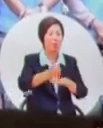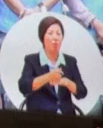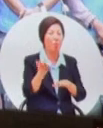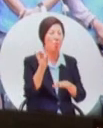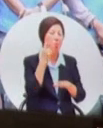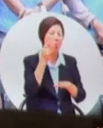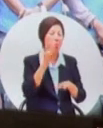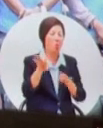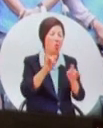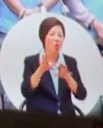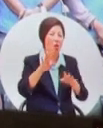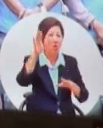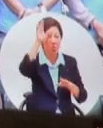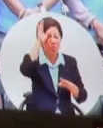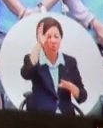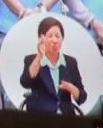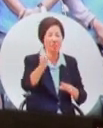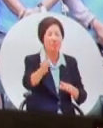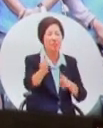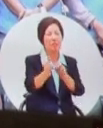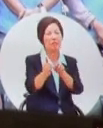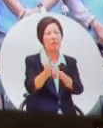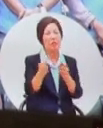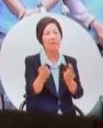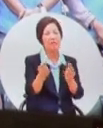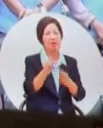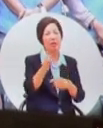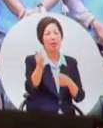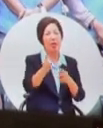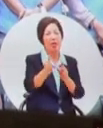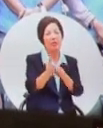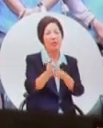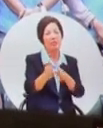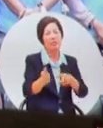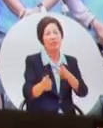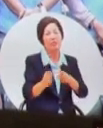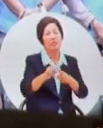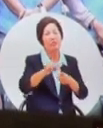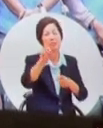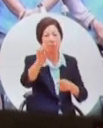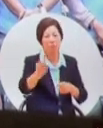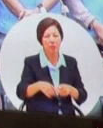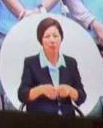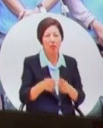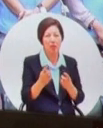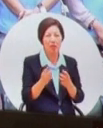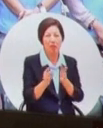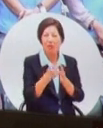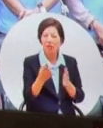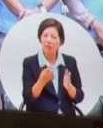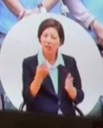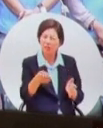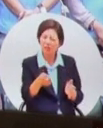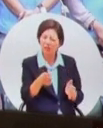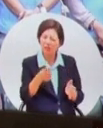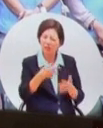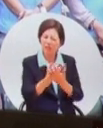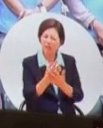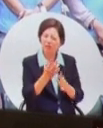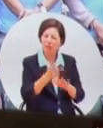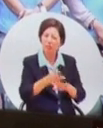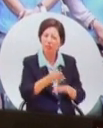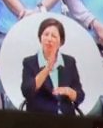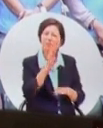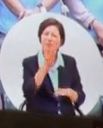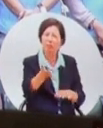说苏珊娜的头就像男生，如果比较这样子来讲的话，他们还会认为是艺术吗？所以民进党不